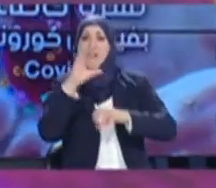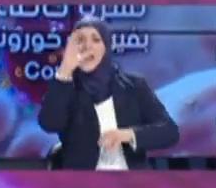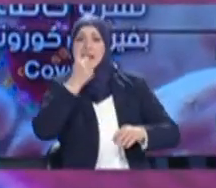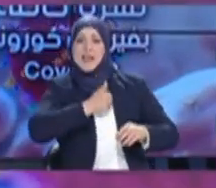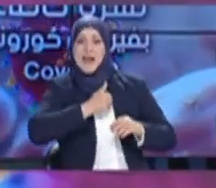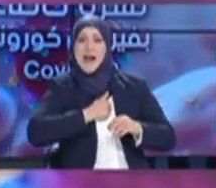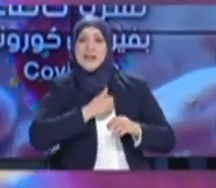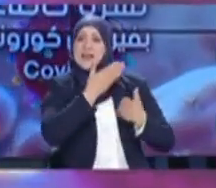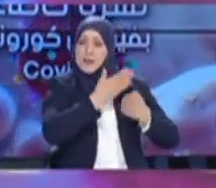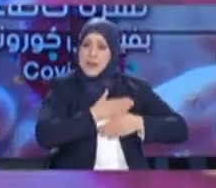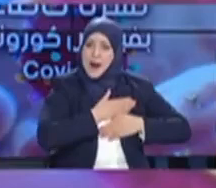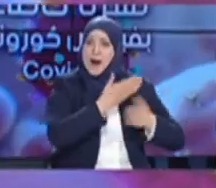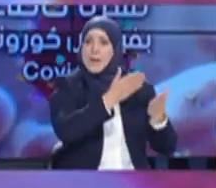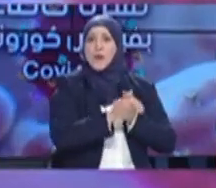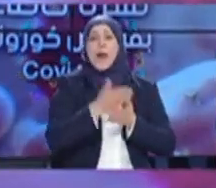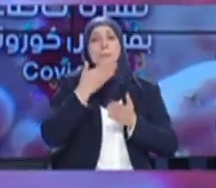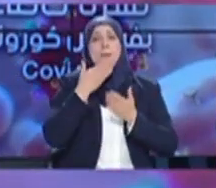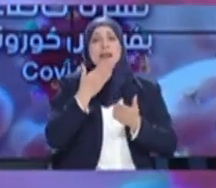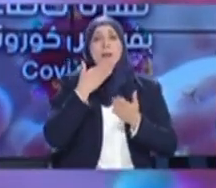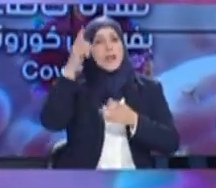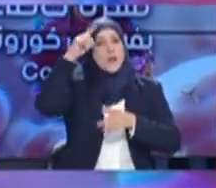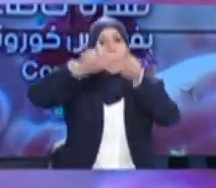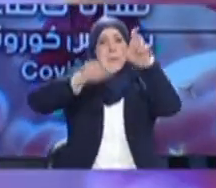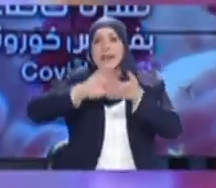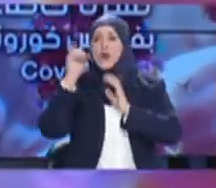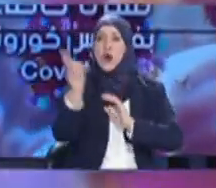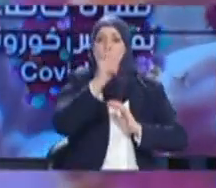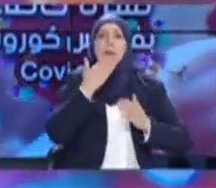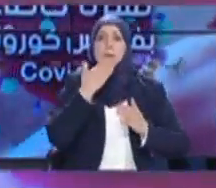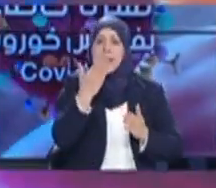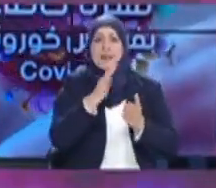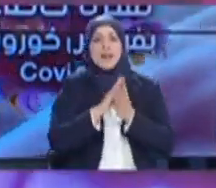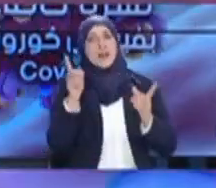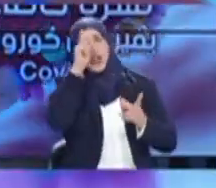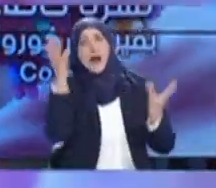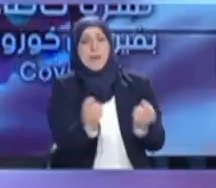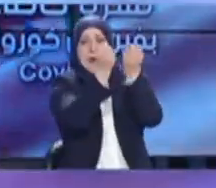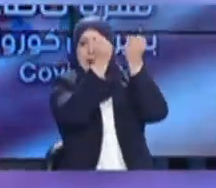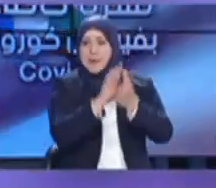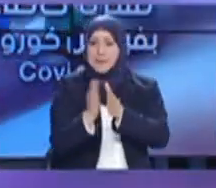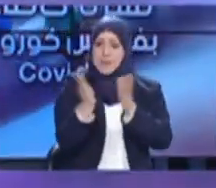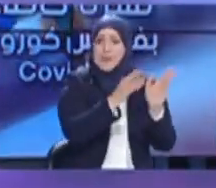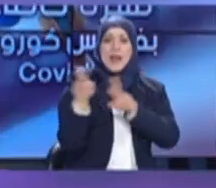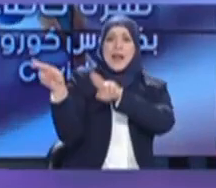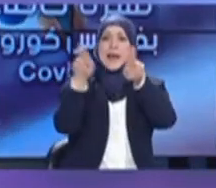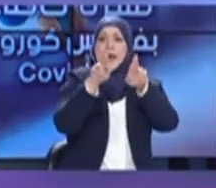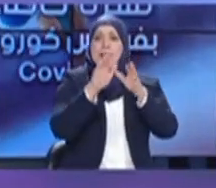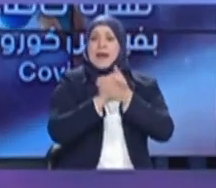يعملوا. ونشكر المجهودات اللي يقوموا بها الناس الكل. الناس يعطينا الصحه الكل. يعطيكم الصحه الكل وبالتوفيق. إذا نعود إلى